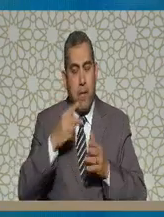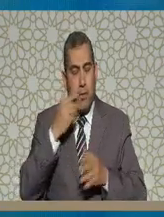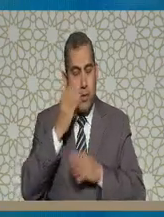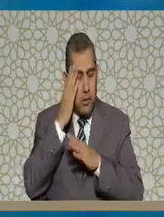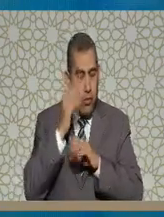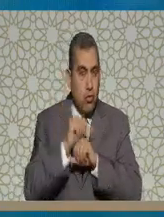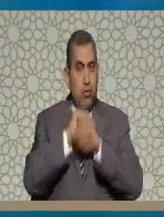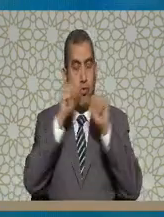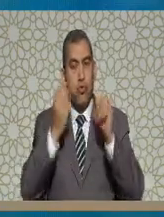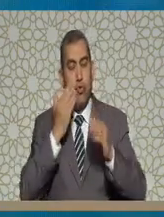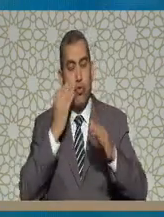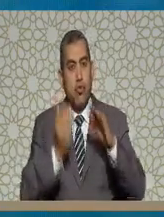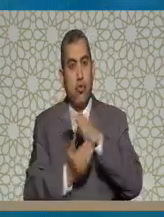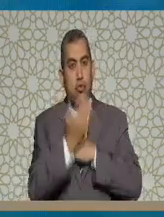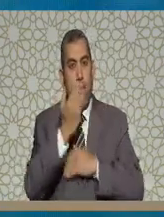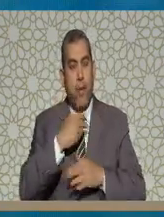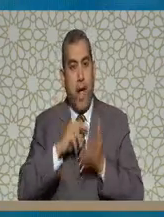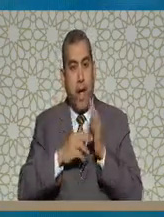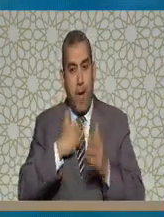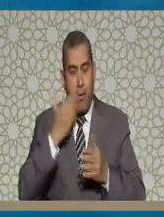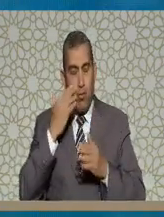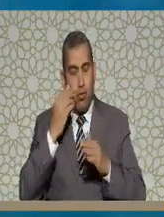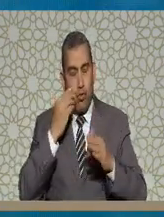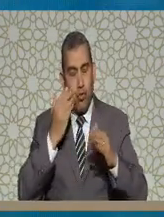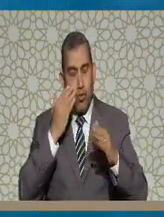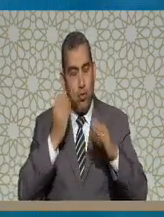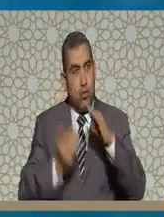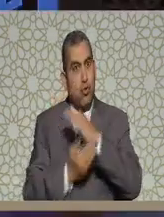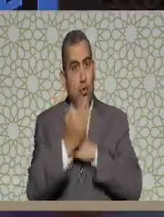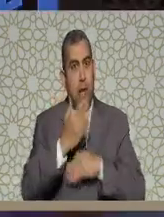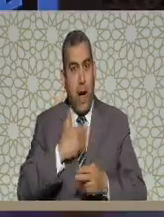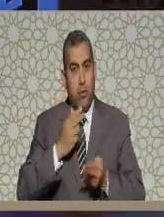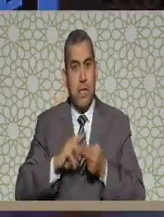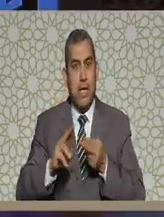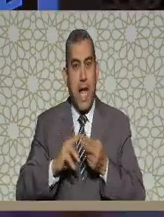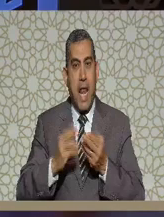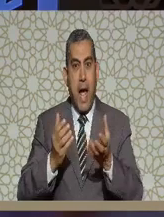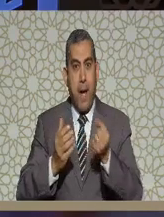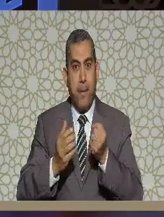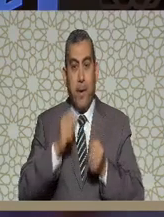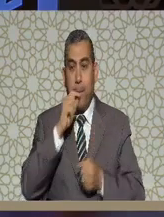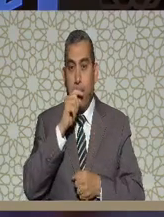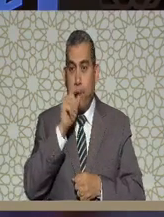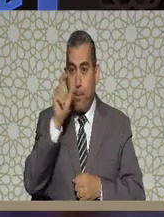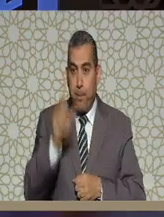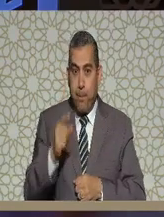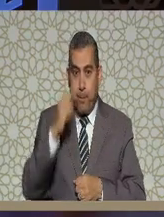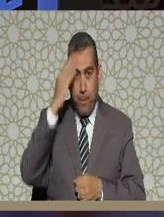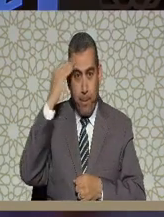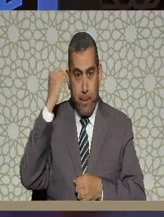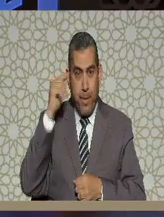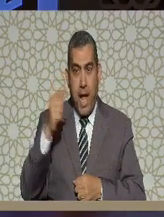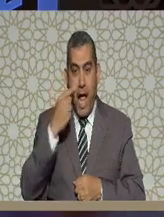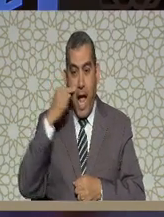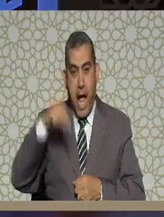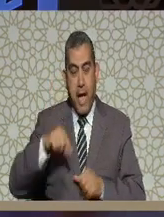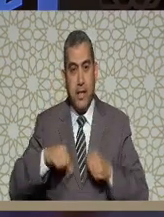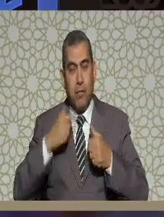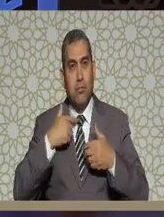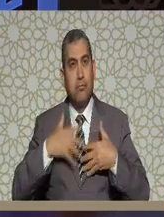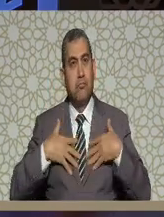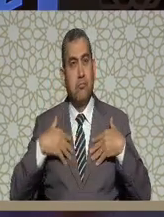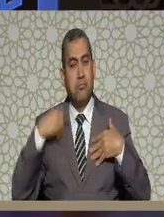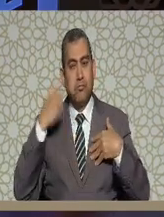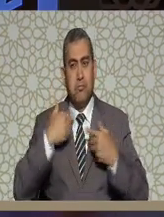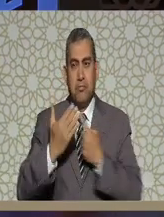الصبح محتاج ان يصحى الصبح ويجيله بالسلام البنت وهي عايشه وحاسه ان هي ما عندهاش